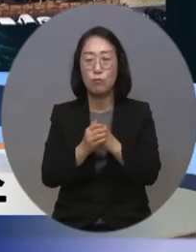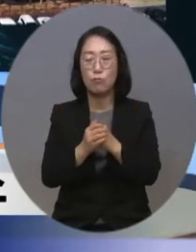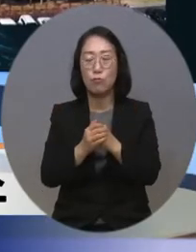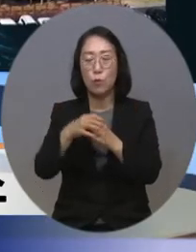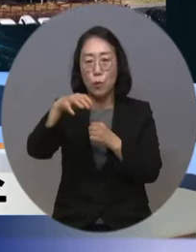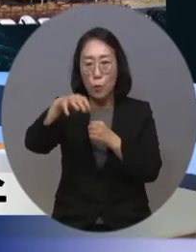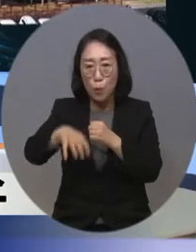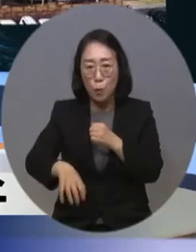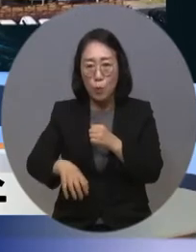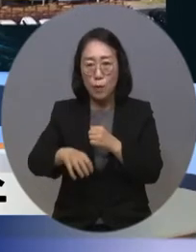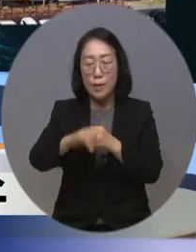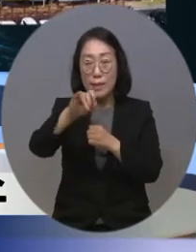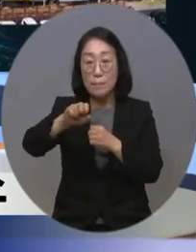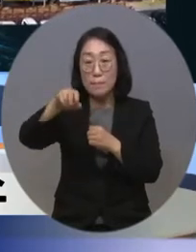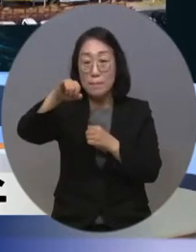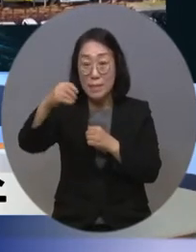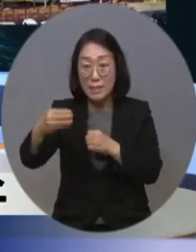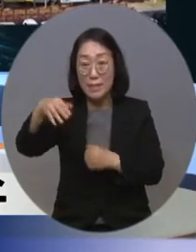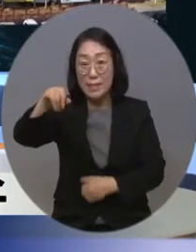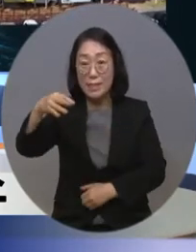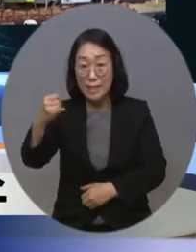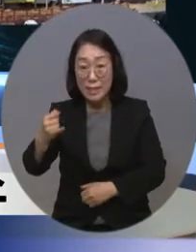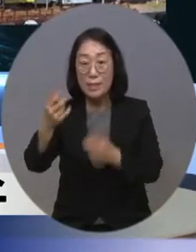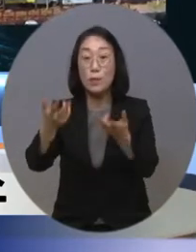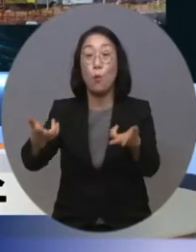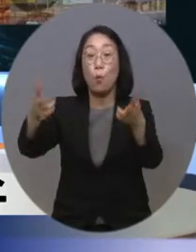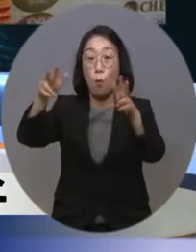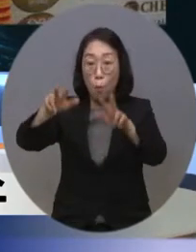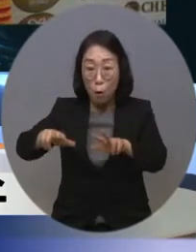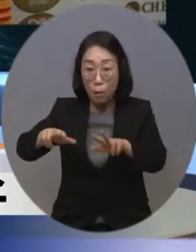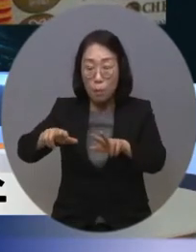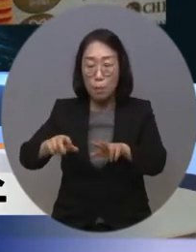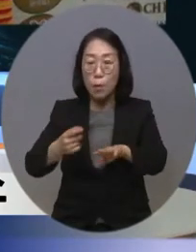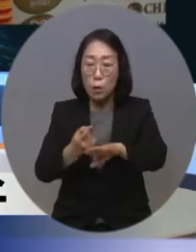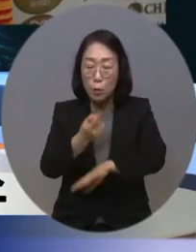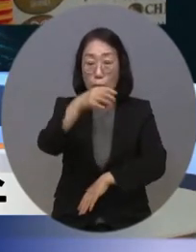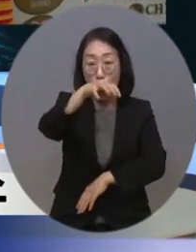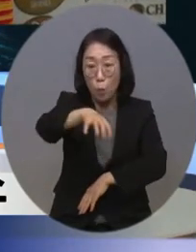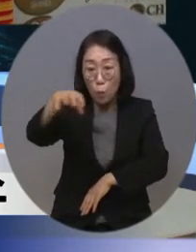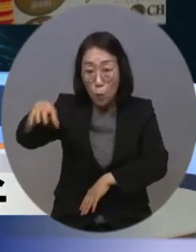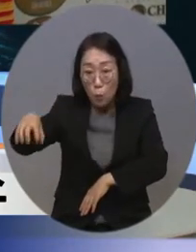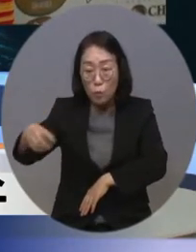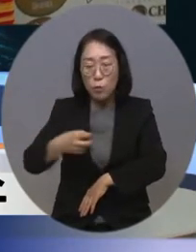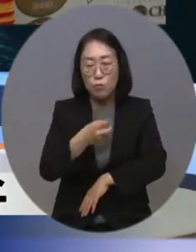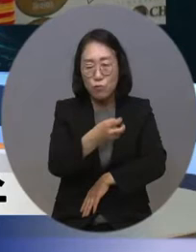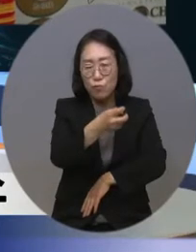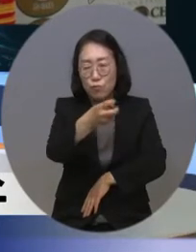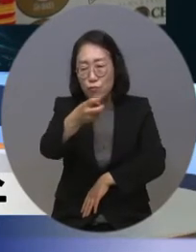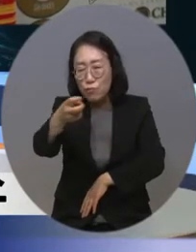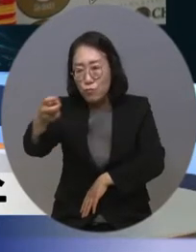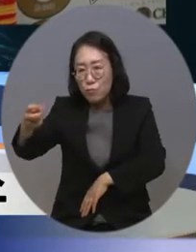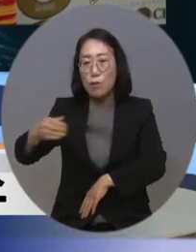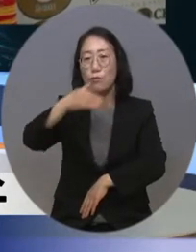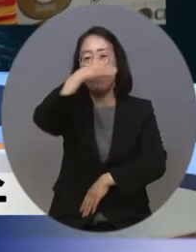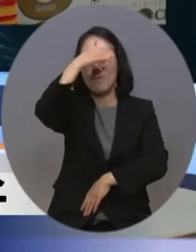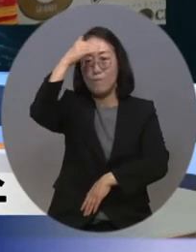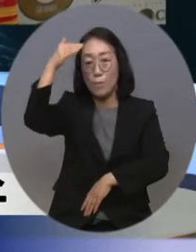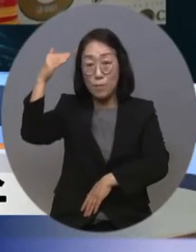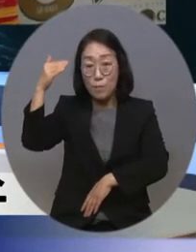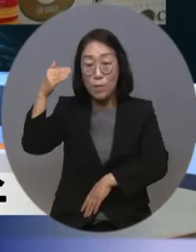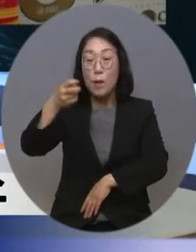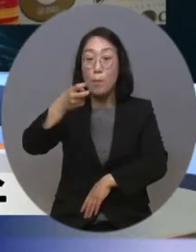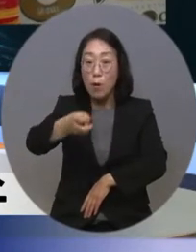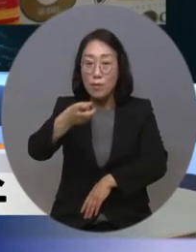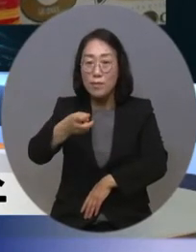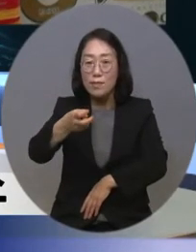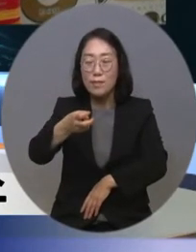관광지인 임실치즈 테마파크를 비롯해 주요 관광지를 오가는 시티투어 버스를 운영합니다. 자세한 소식 장유진